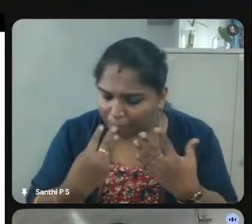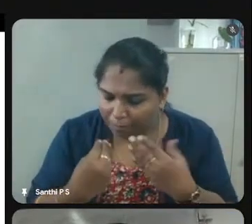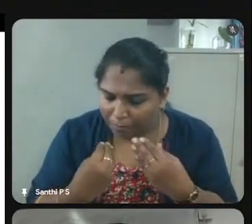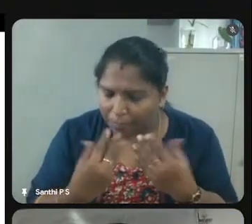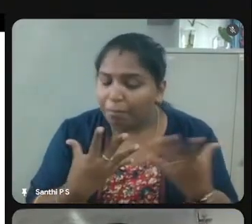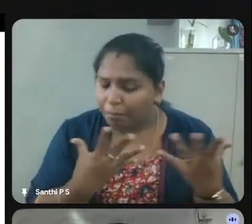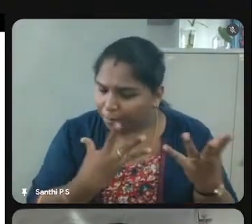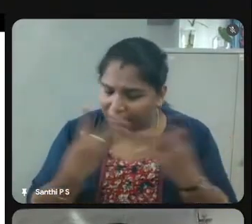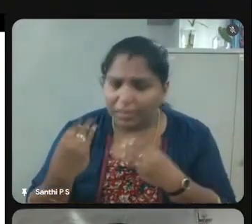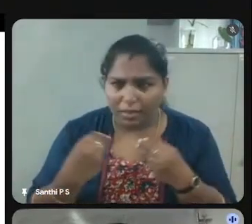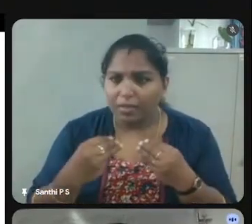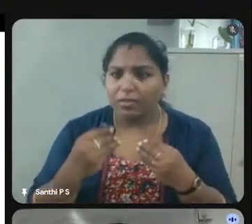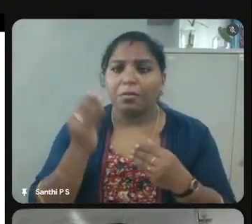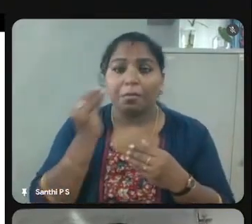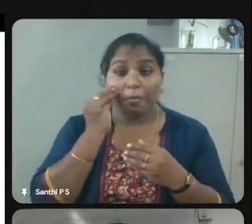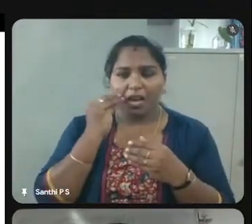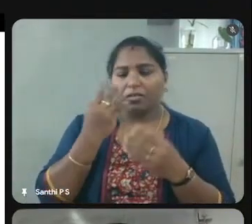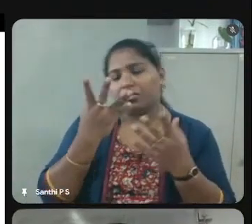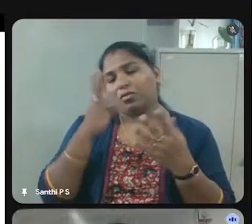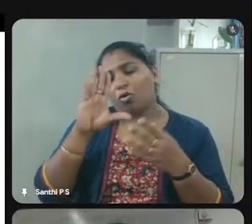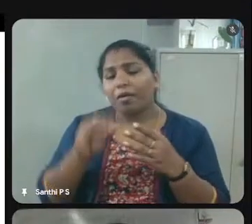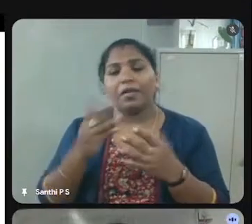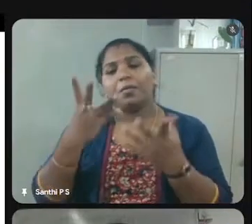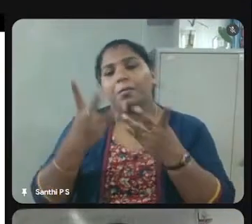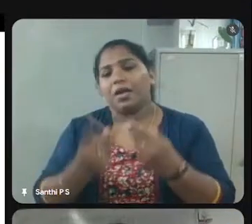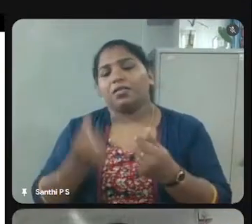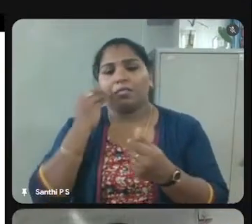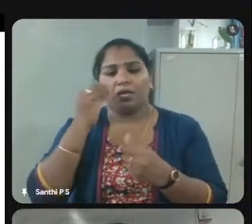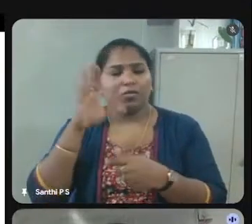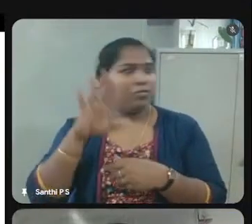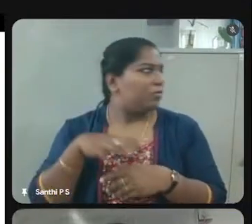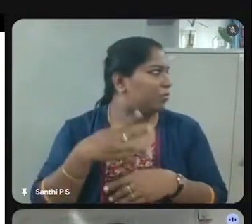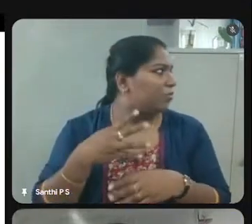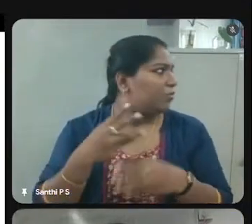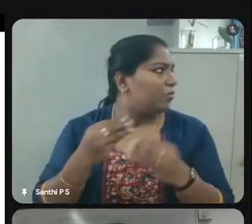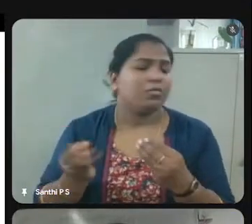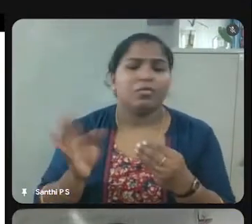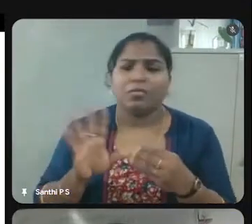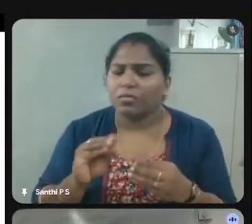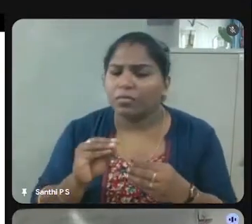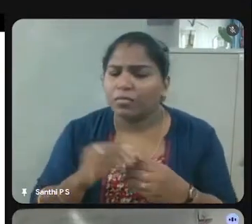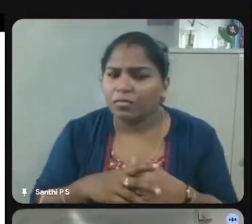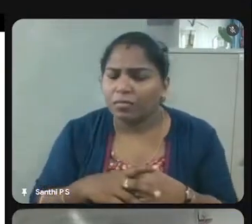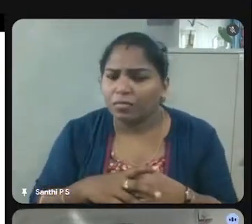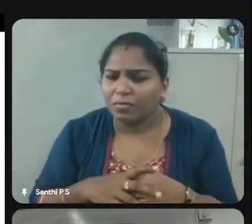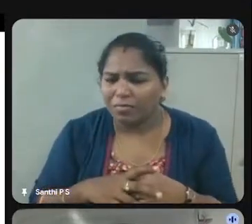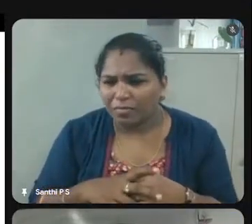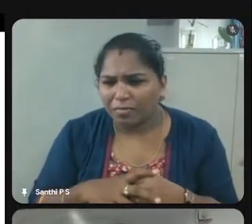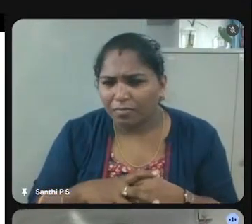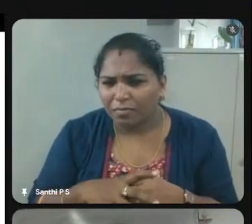ഏറ്റവും മാർക്ക് കുറവ് കണക്കിന് തന്നെയായിരുന്നു. അപ്പൊ അതിന്റെ ബുദ്ധിമുട്ട് ഇപ്പൊ ആയിരിക്കാം. +1നും +2നും ചിലപ്പോ അത് കാണിക്കുന്നത്.